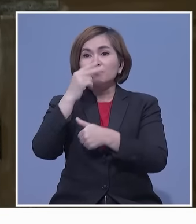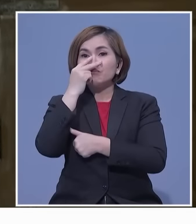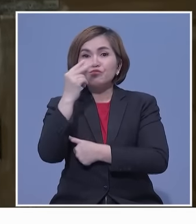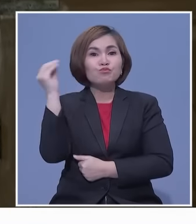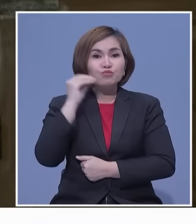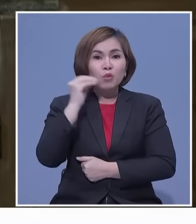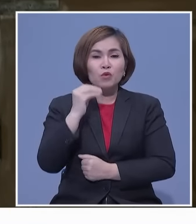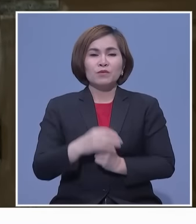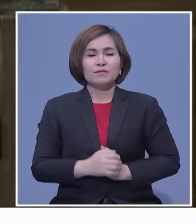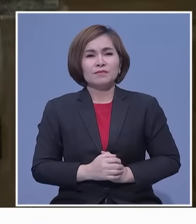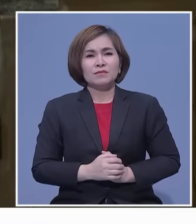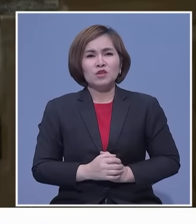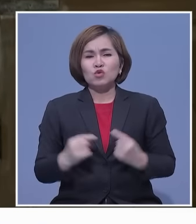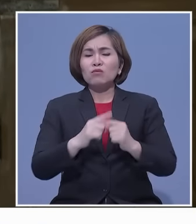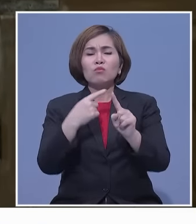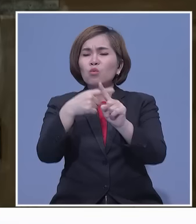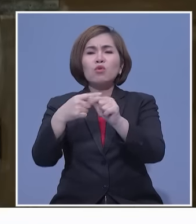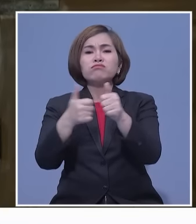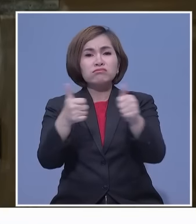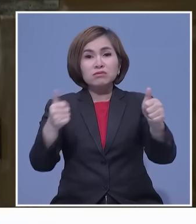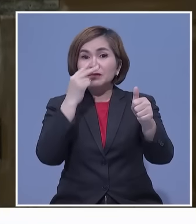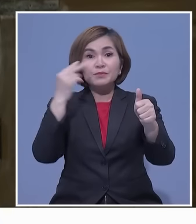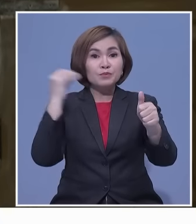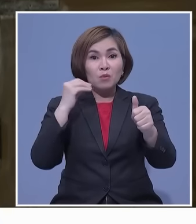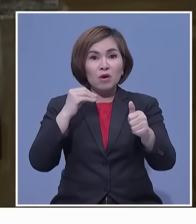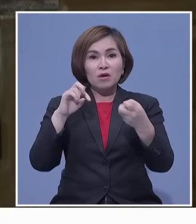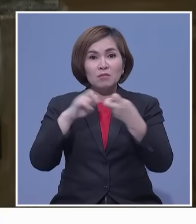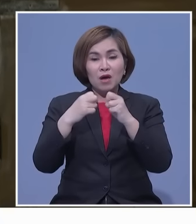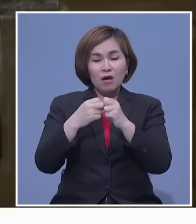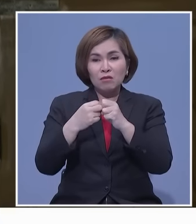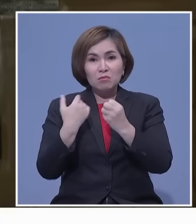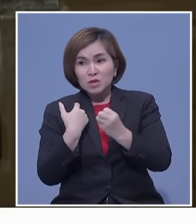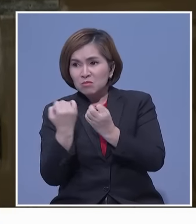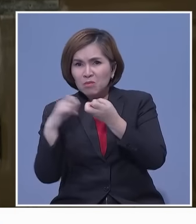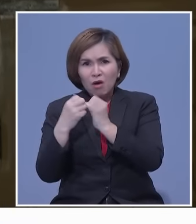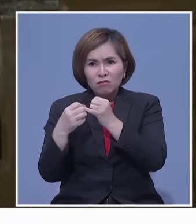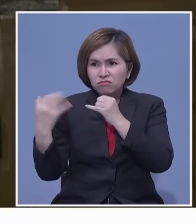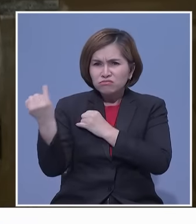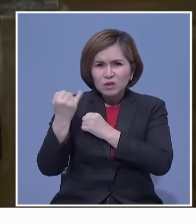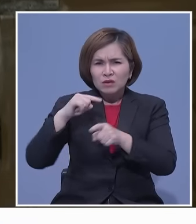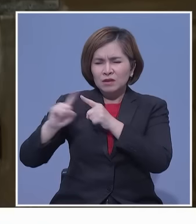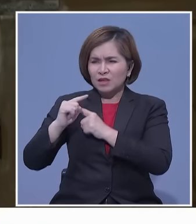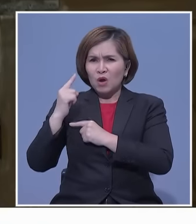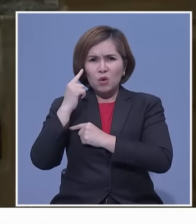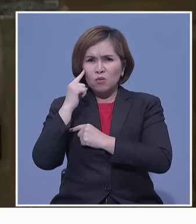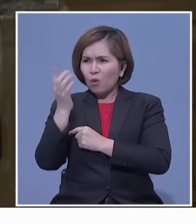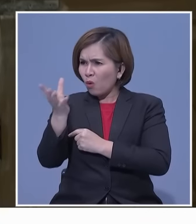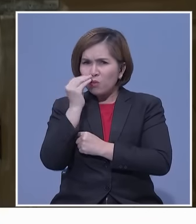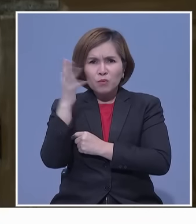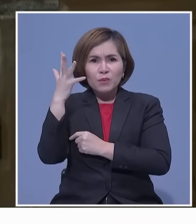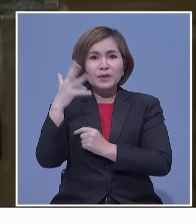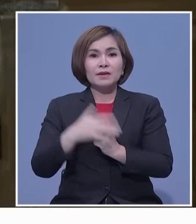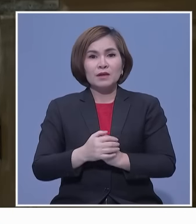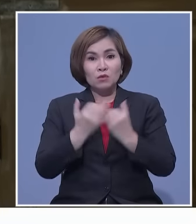เรื่องเอ่อเอาเรื่องดีๆแล้วเราก็ไม่มีโอกาสรู้ว่าเรื่องที่มีดีเหล่านั้นน่ะเราจะรู้จักตรงไหนใช่มั้ครับ